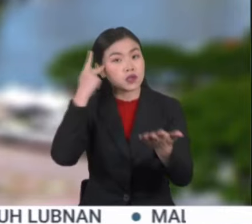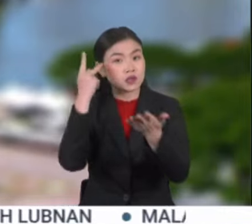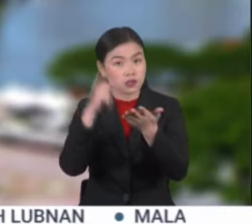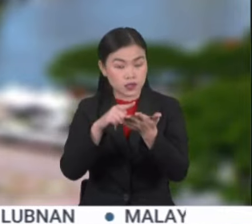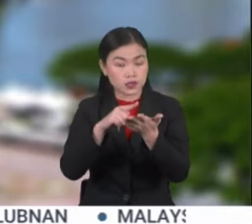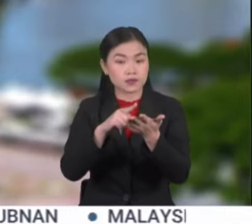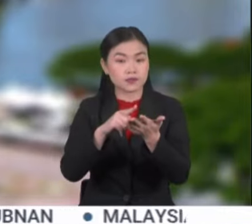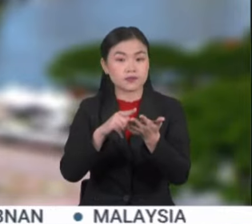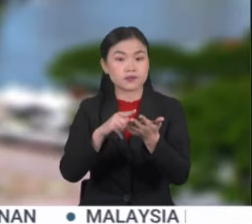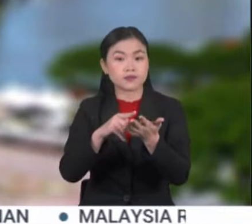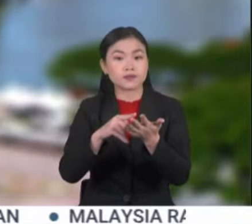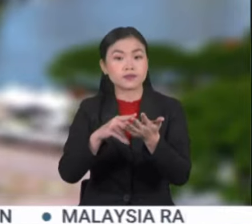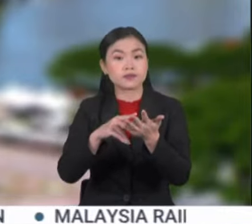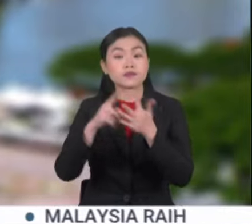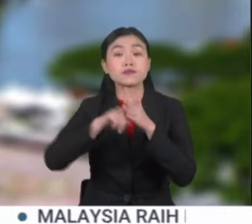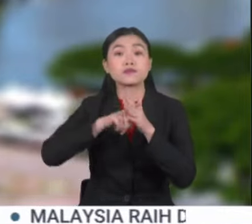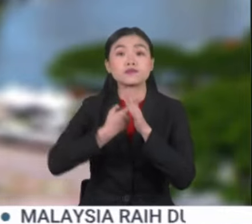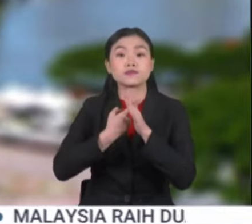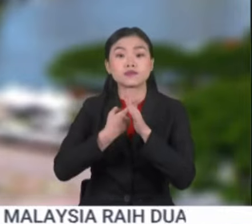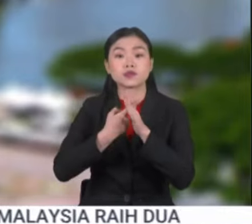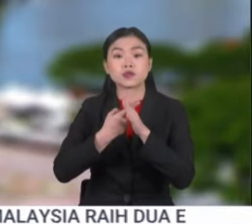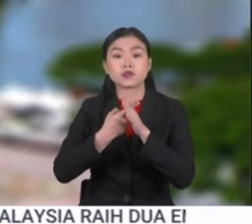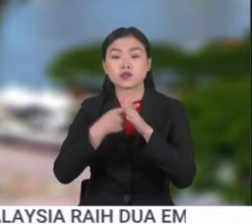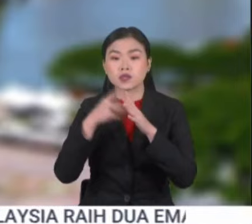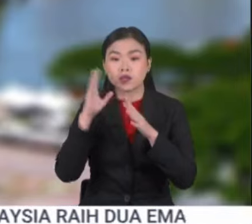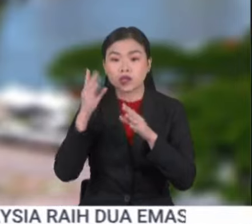pasti. Pelaksanaannya melibatkan kos sebanyak